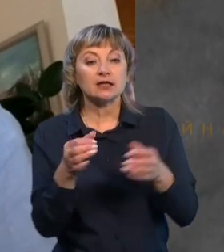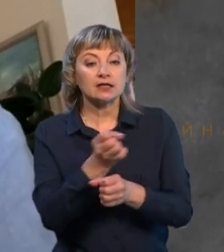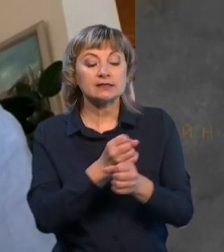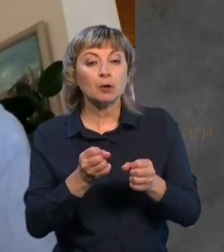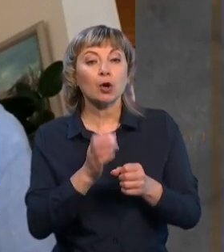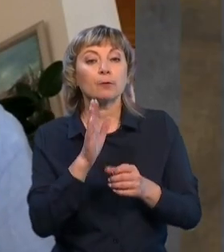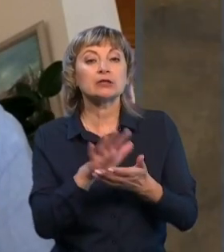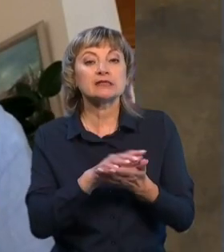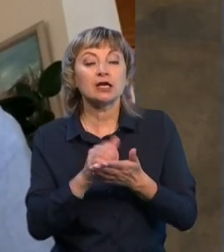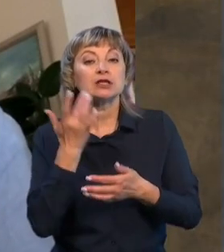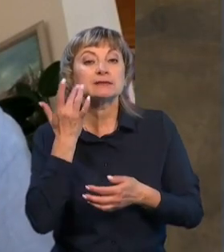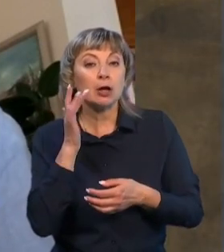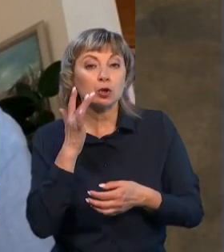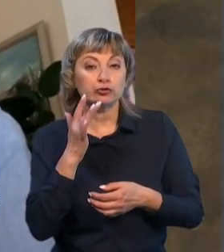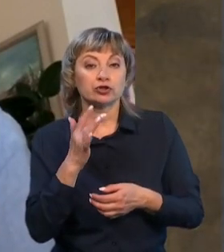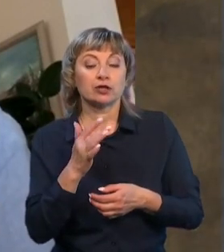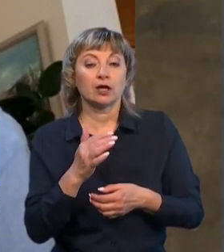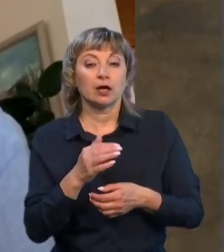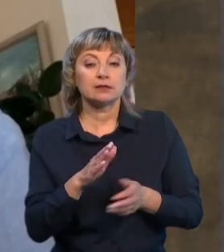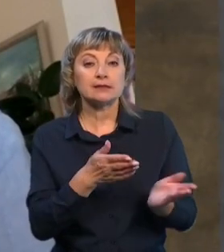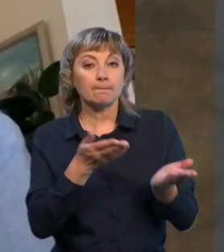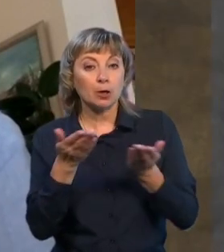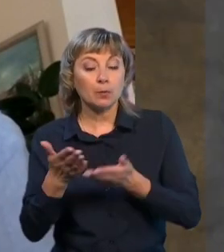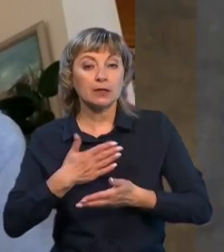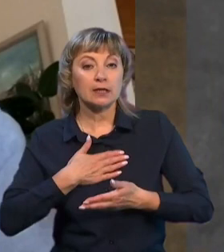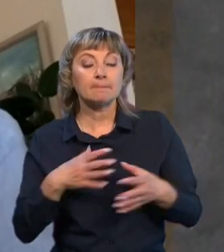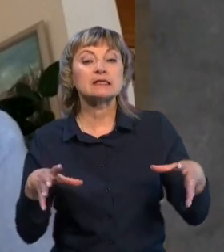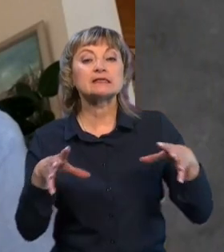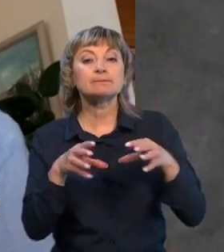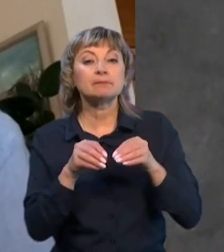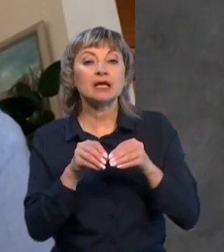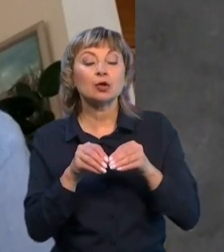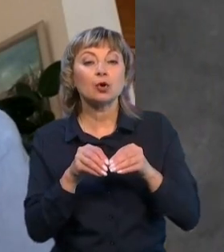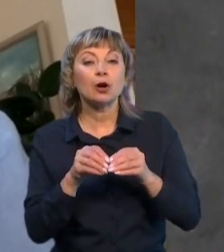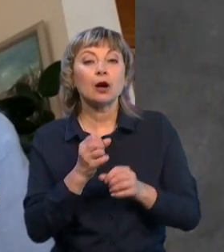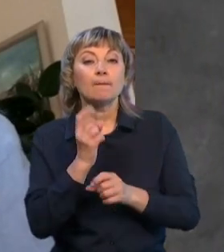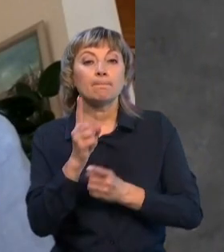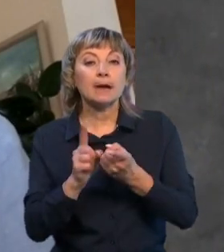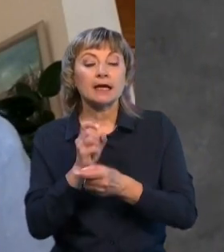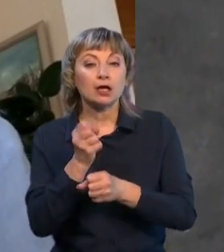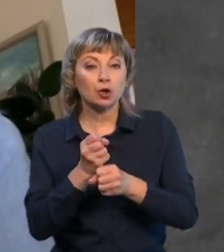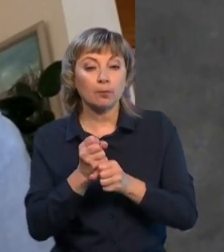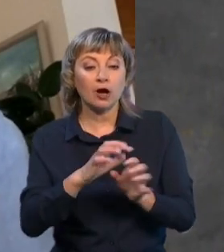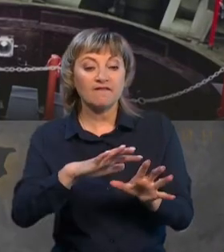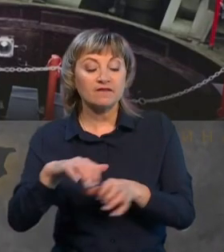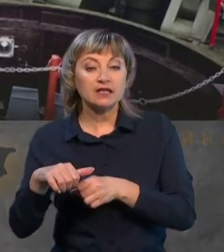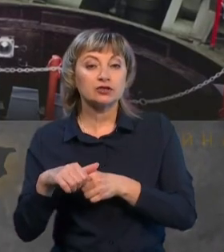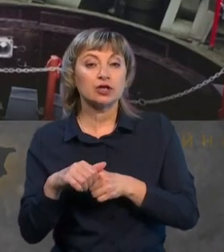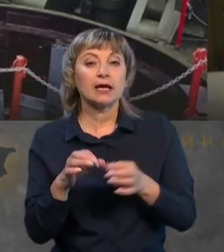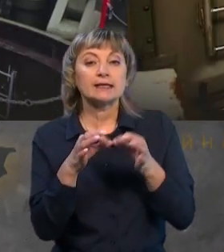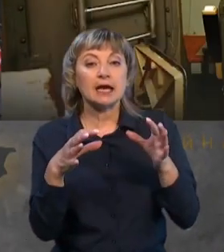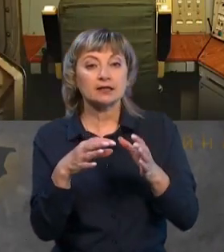Сполучені Штати Америки саме головне запропонували нам спільне спільну переробку вилученого із ядерних